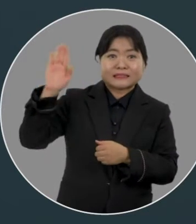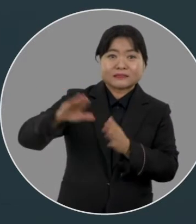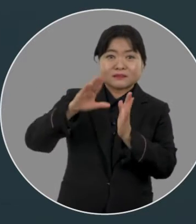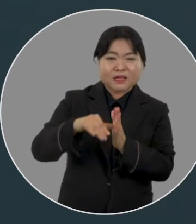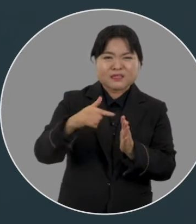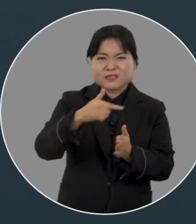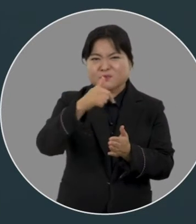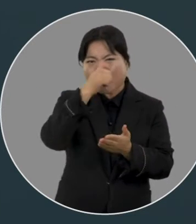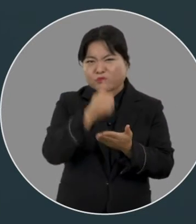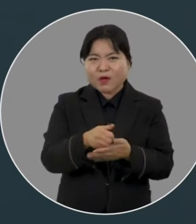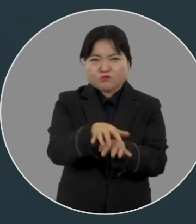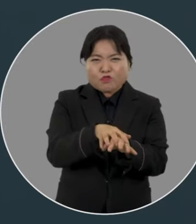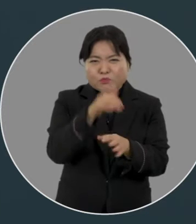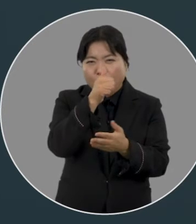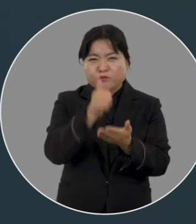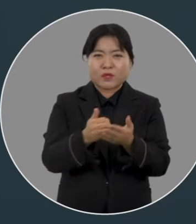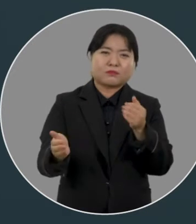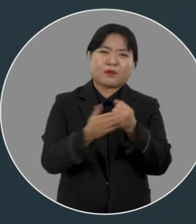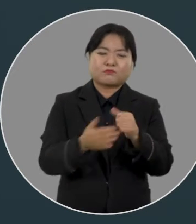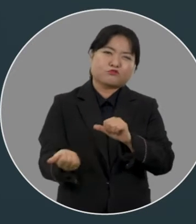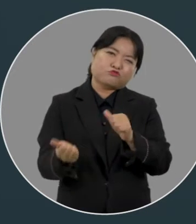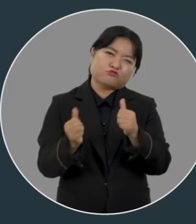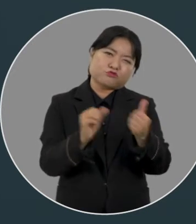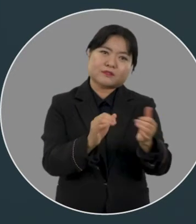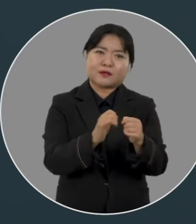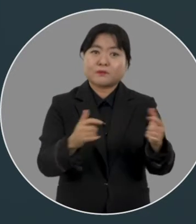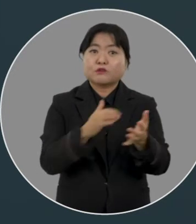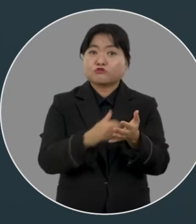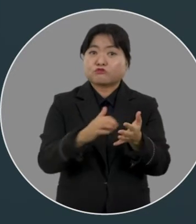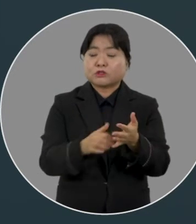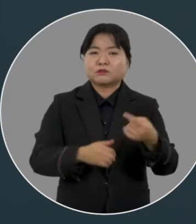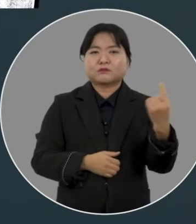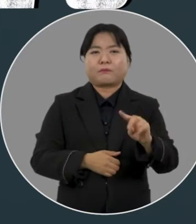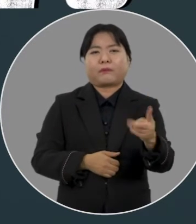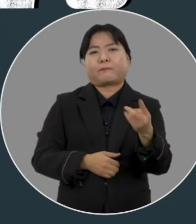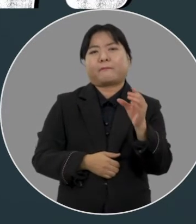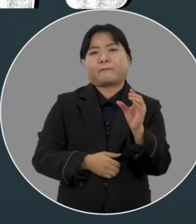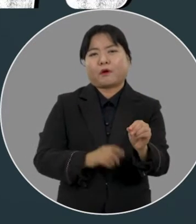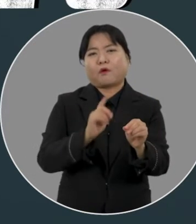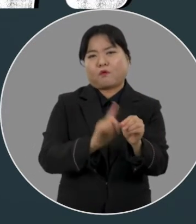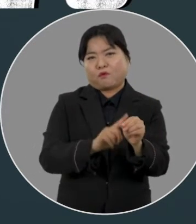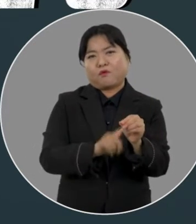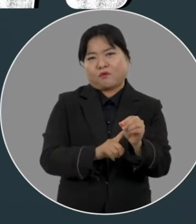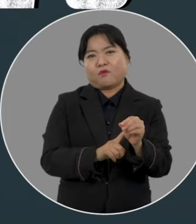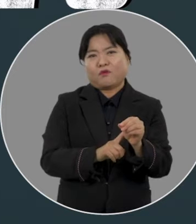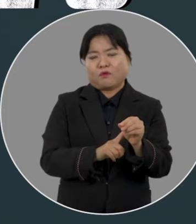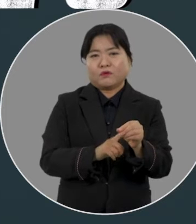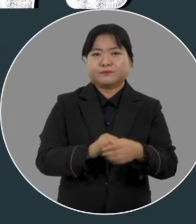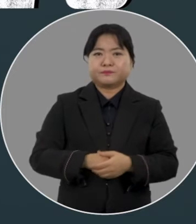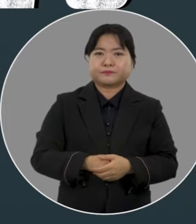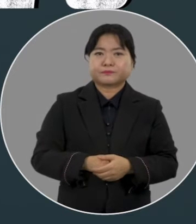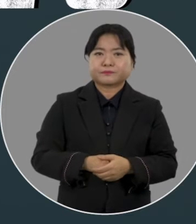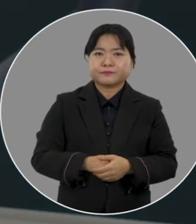큰 범죄, 조직 범죄 때문에 목숨을 잃은 사람들의 수는 1,100만 명을 헤아리고 있지요.